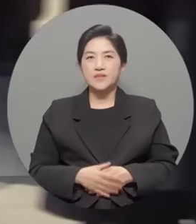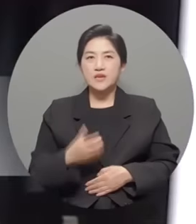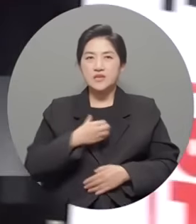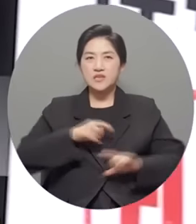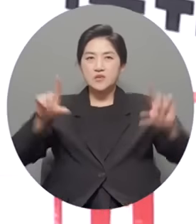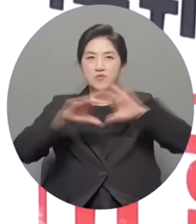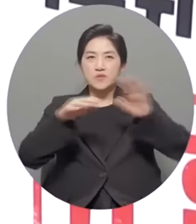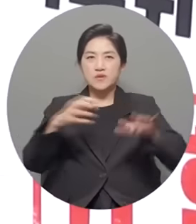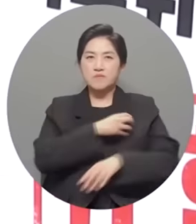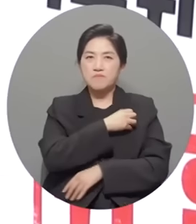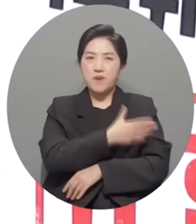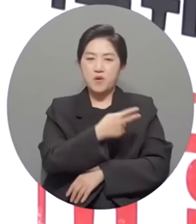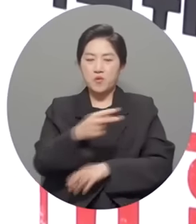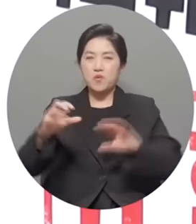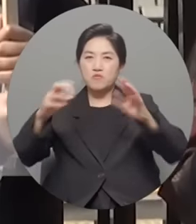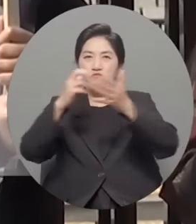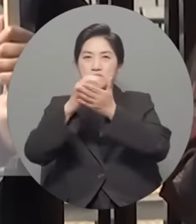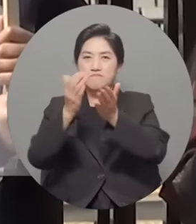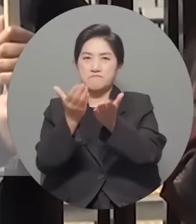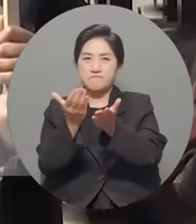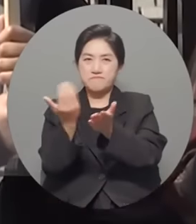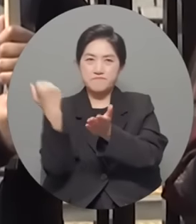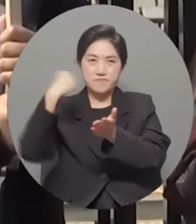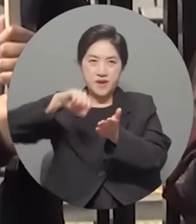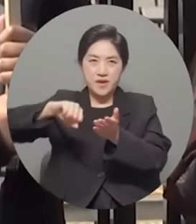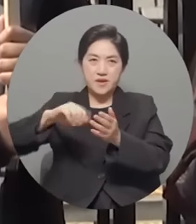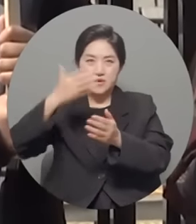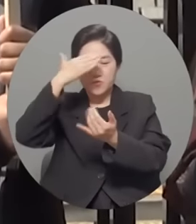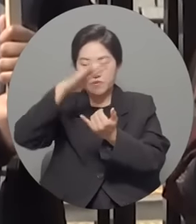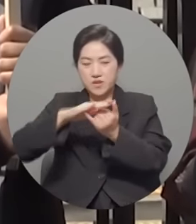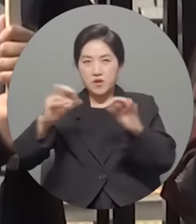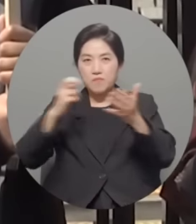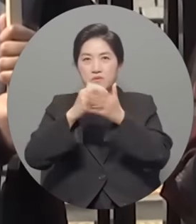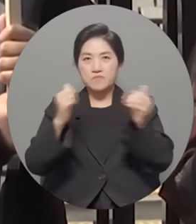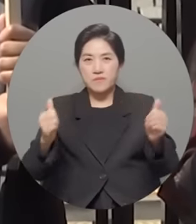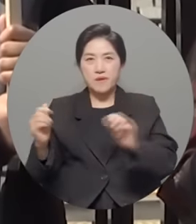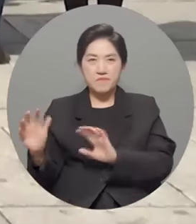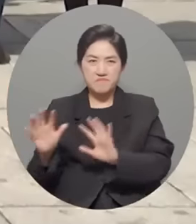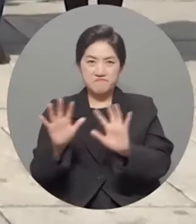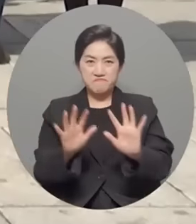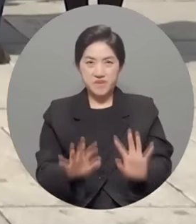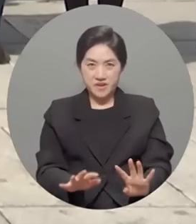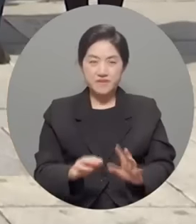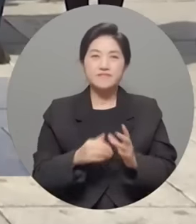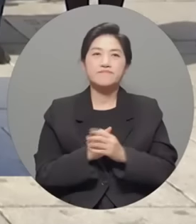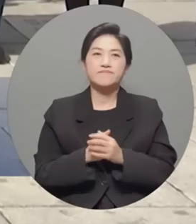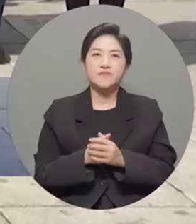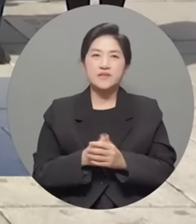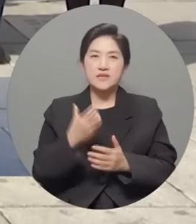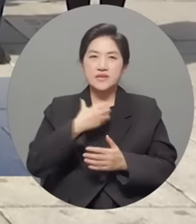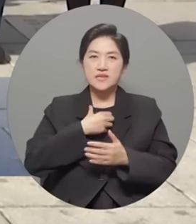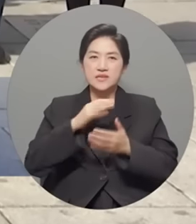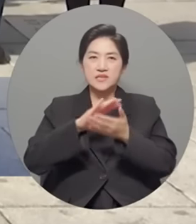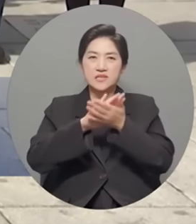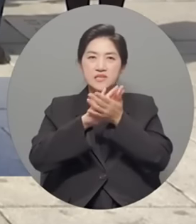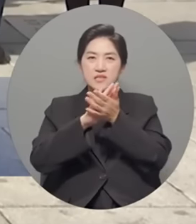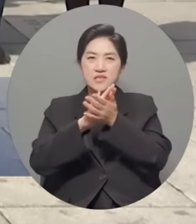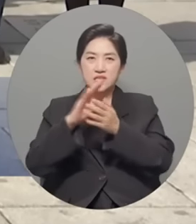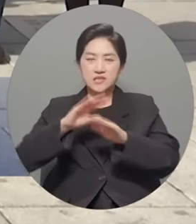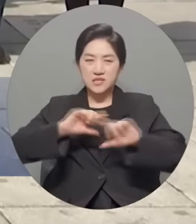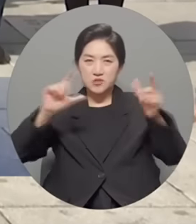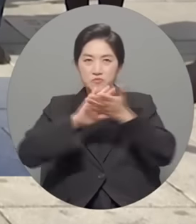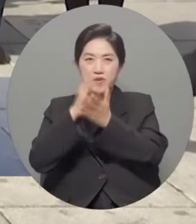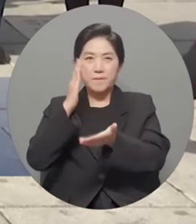기후위기 방관은 위헌. 청소년들이 헌법재판소 앞에 나섰습니다. 기후변화 말고 행복한